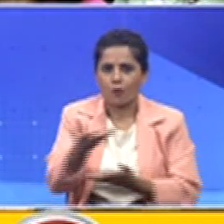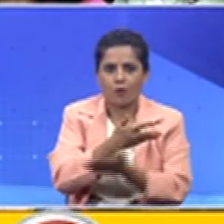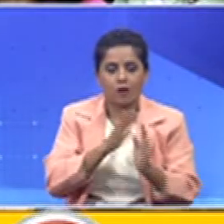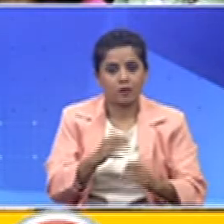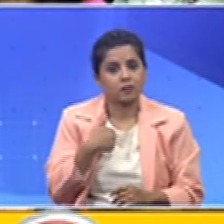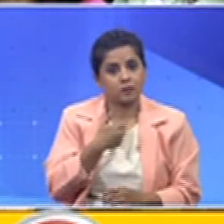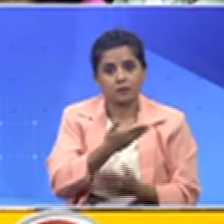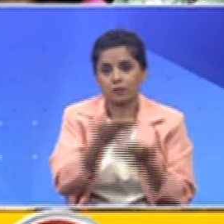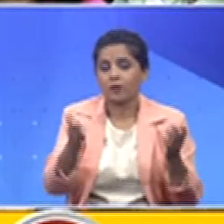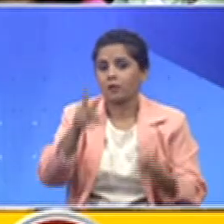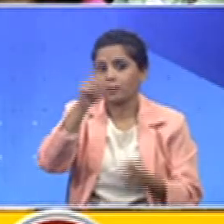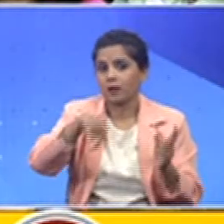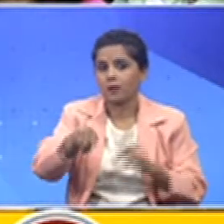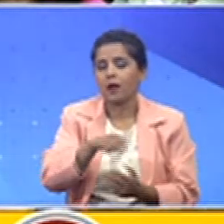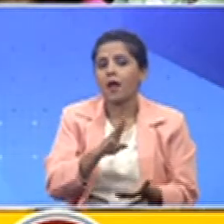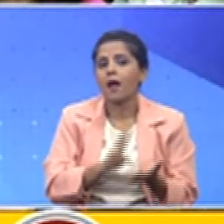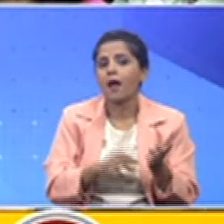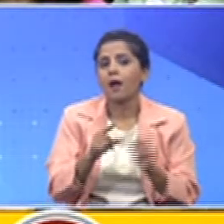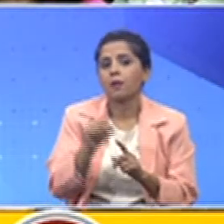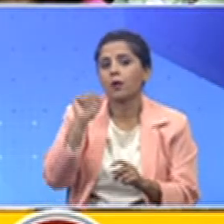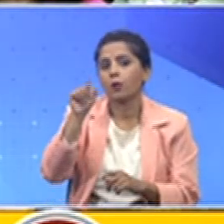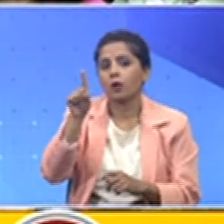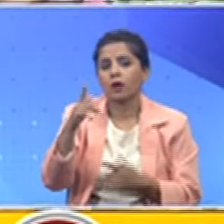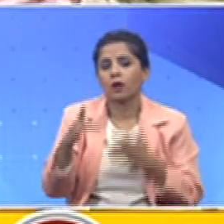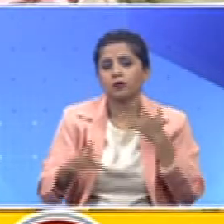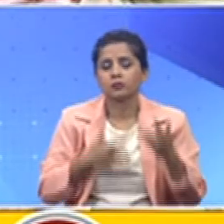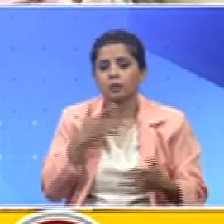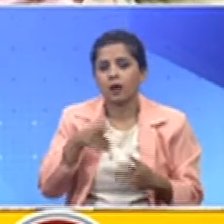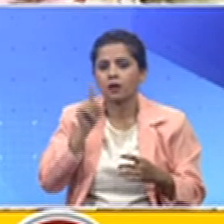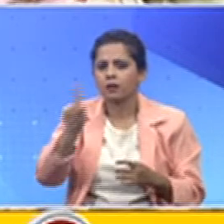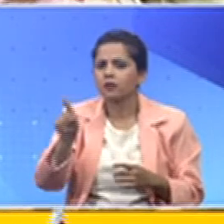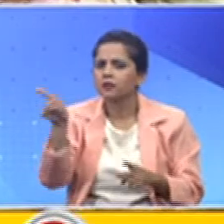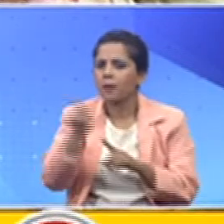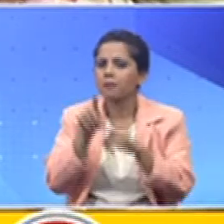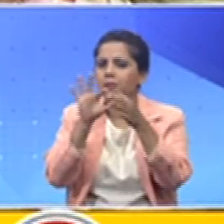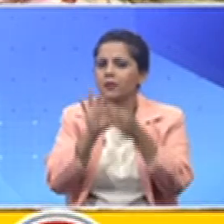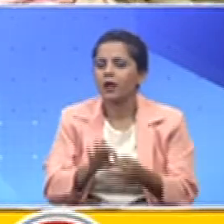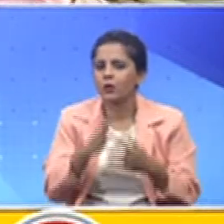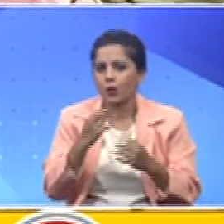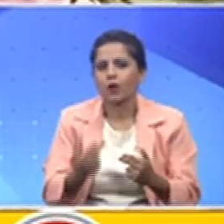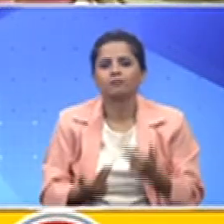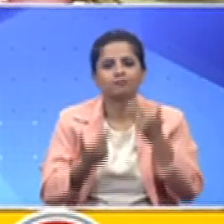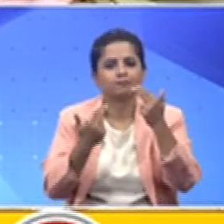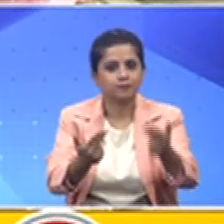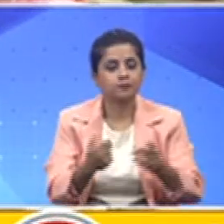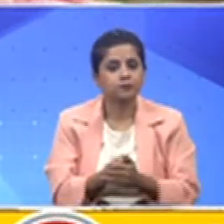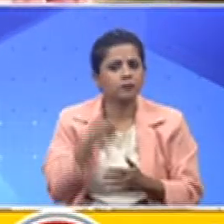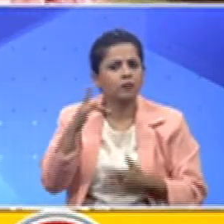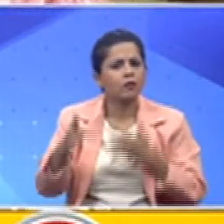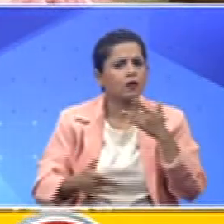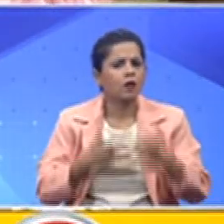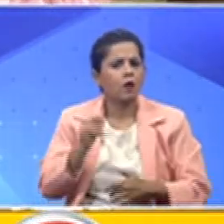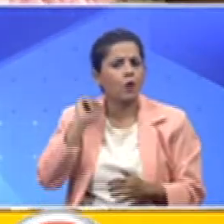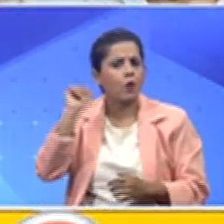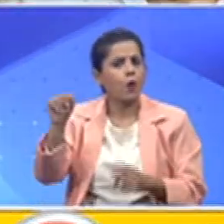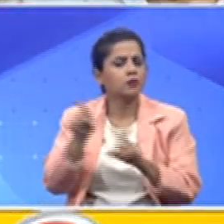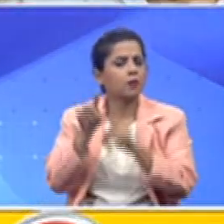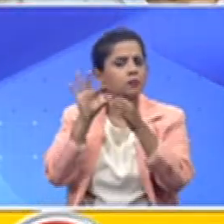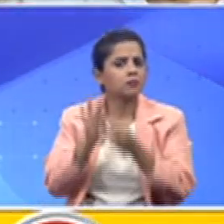आपको मध्य प्रदेश की एक इंस्पायरिंग जर्नी के बारे में भी बताना चाहता हूं। ये इंस्पायरिंग जर्नी